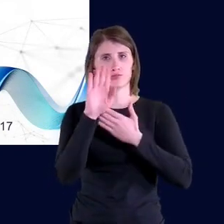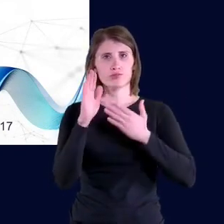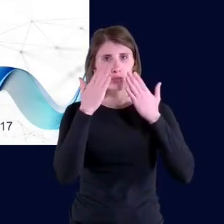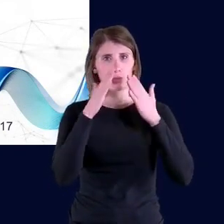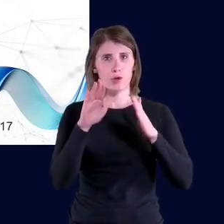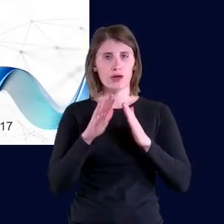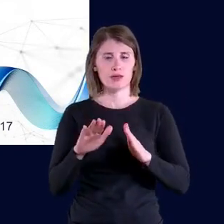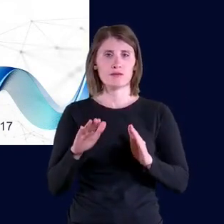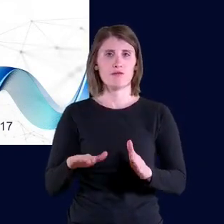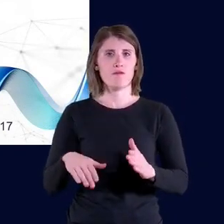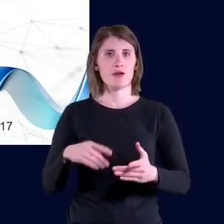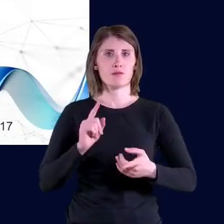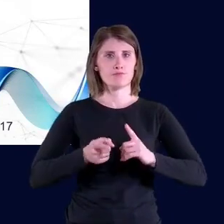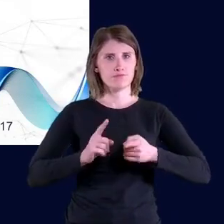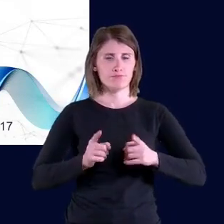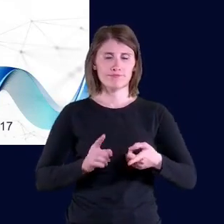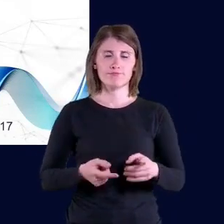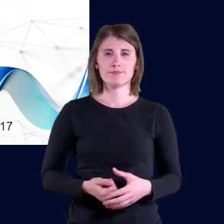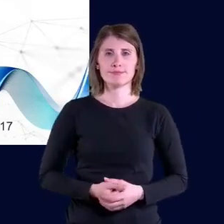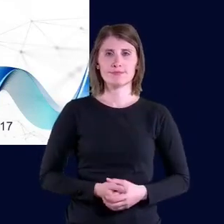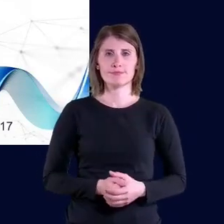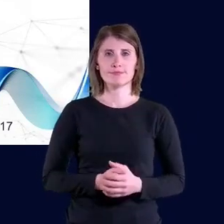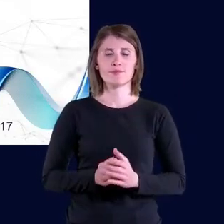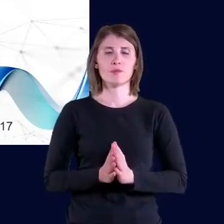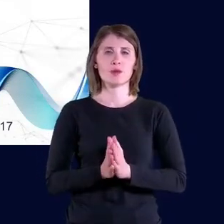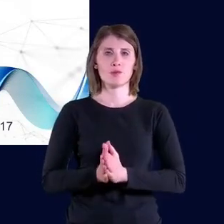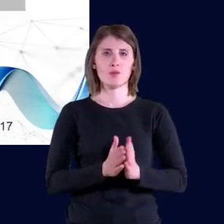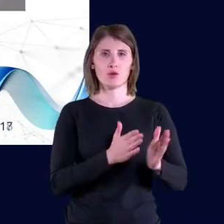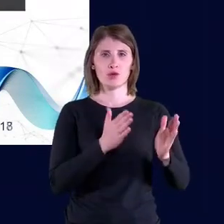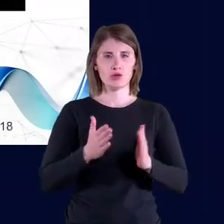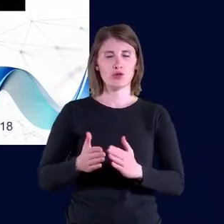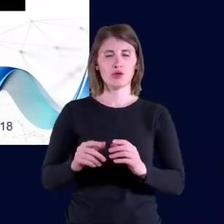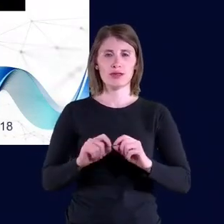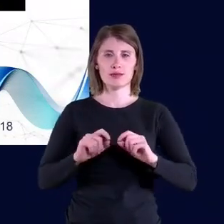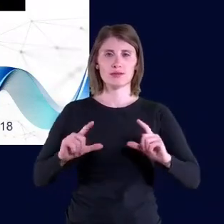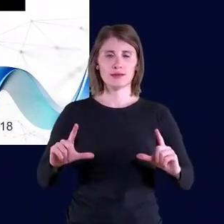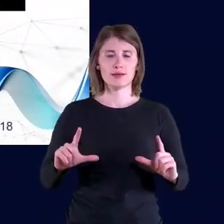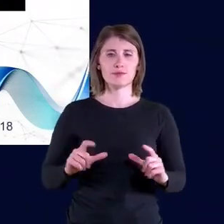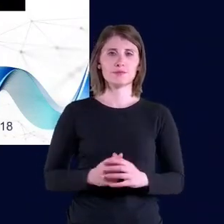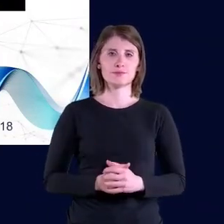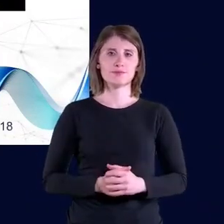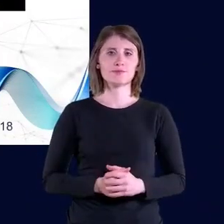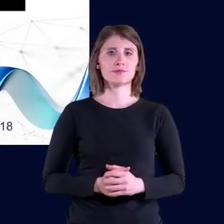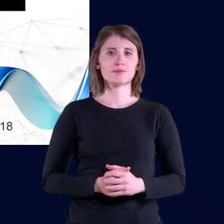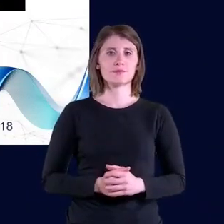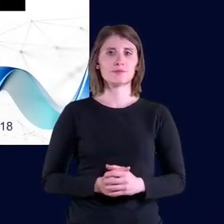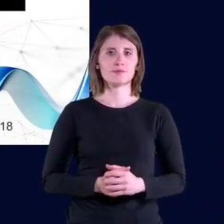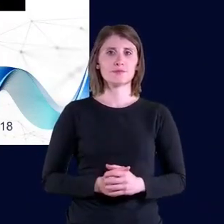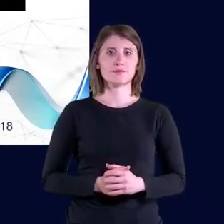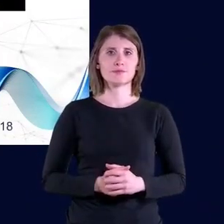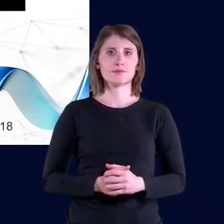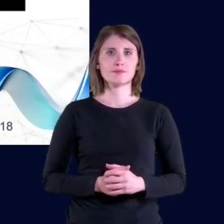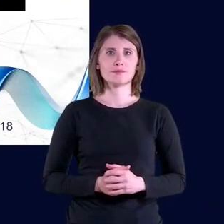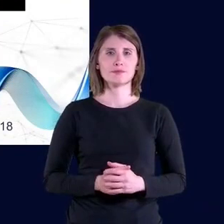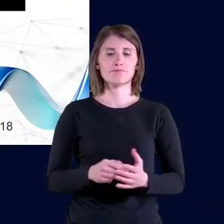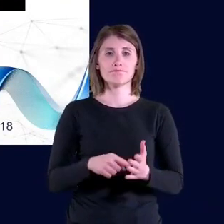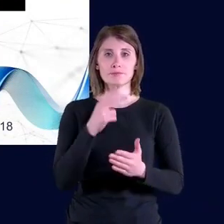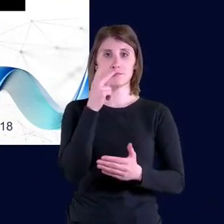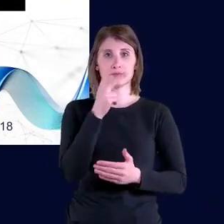progresywne to poproszę finest Light Widzimy tutaj mapę